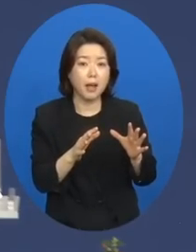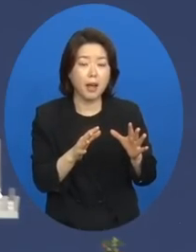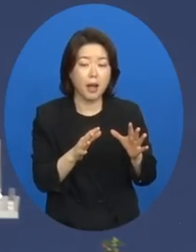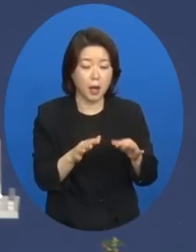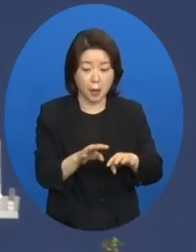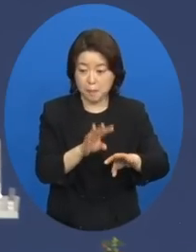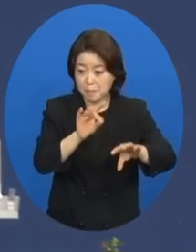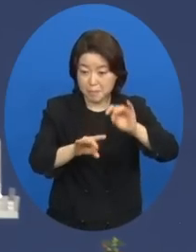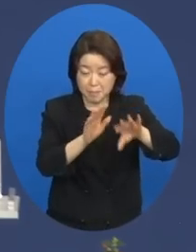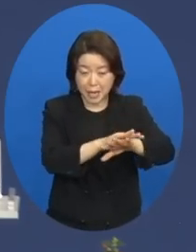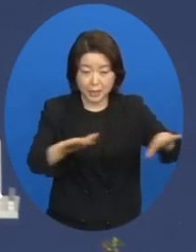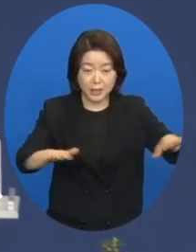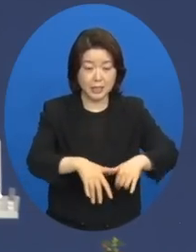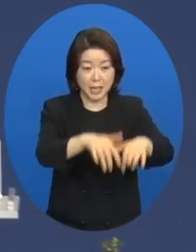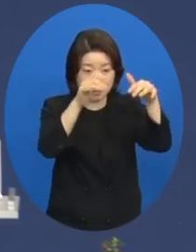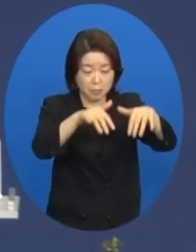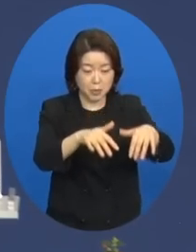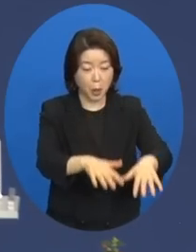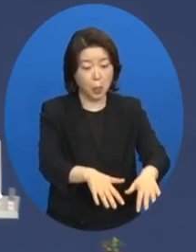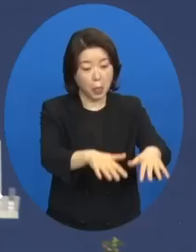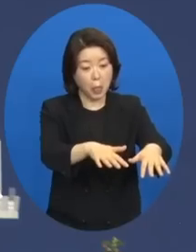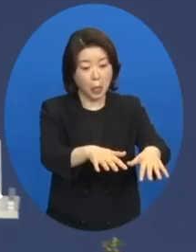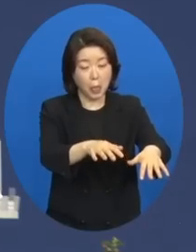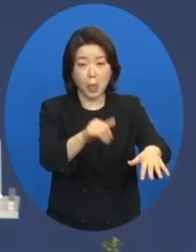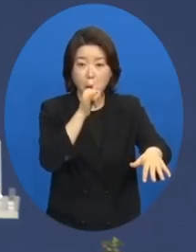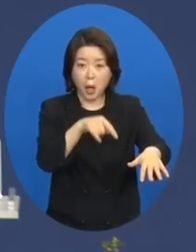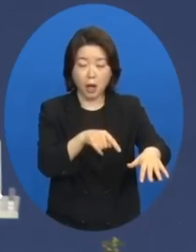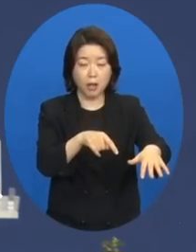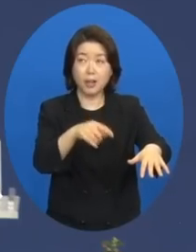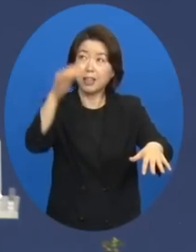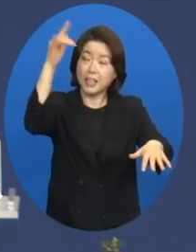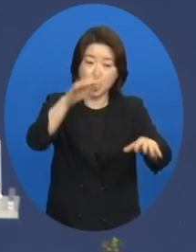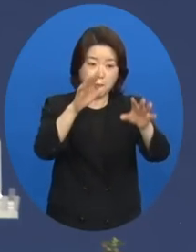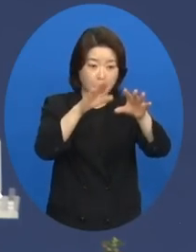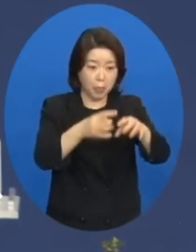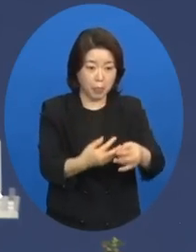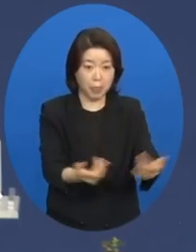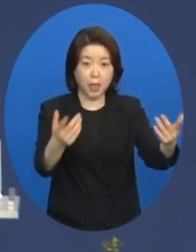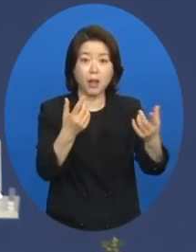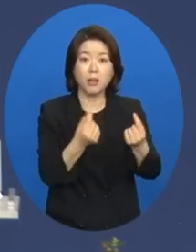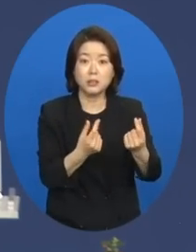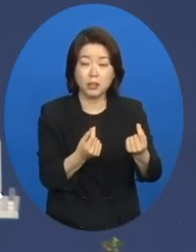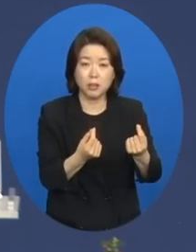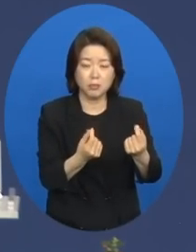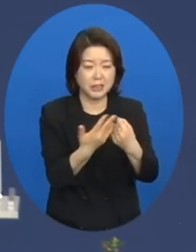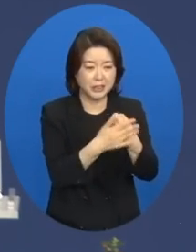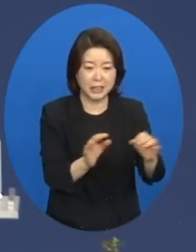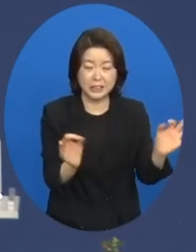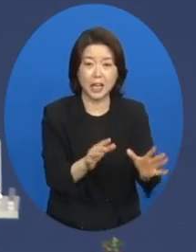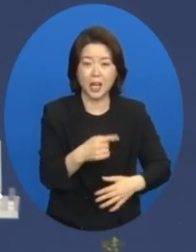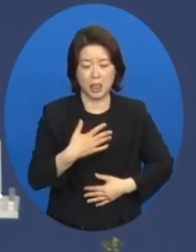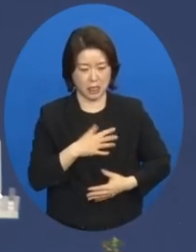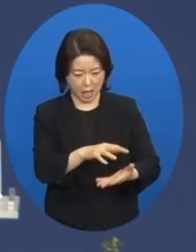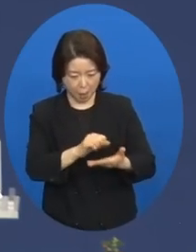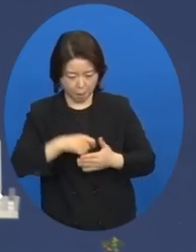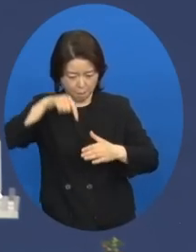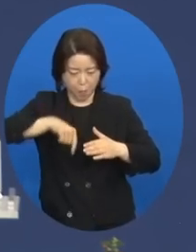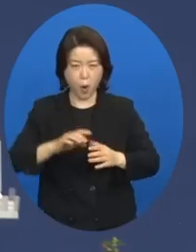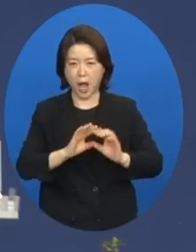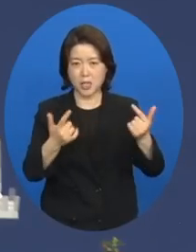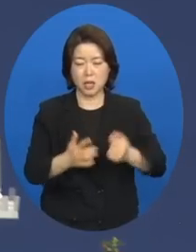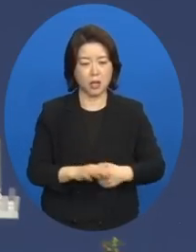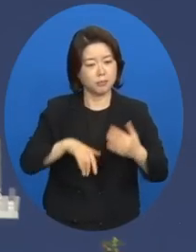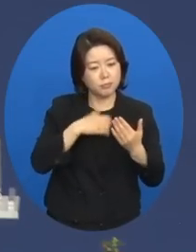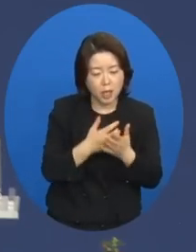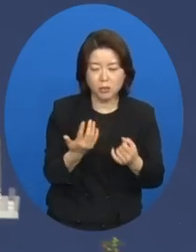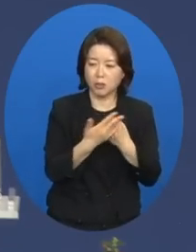마른 땅같이 비가 오면 잠깐 고였다가 금방 해가 나면 말라지는 것처럼 은혜를 받는데 내게 안 돼. 그러니까 감동도